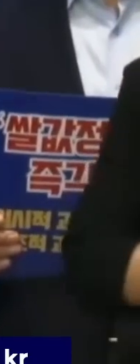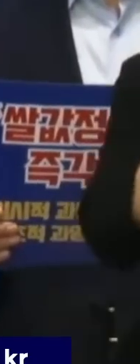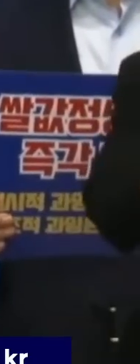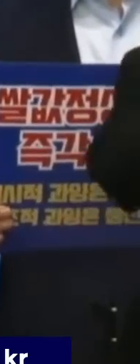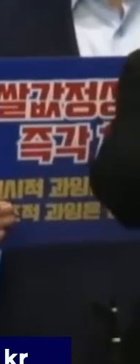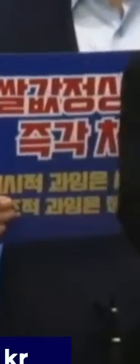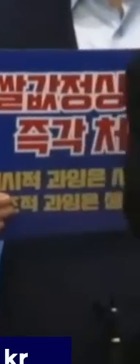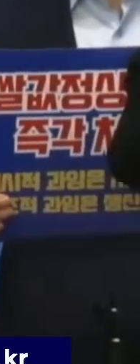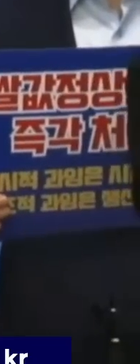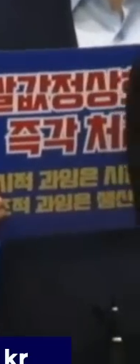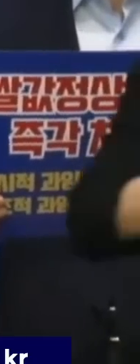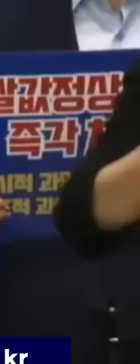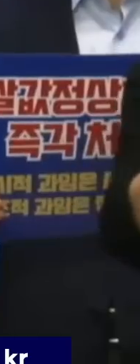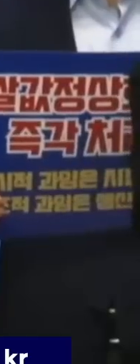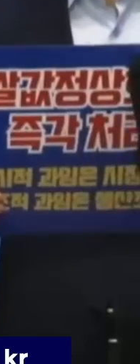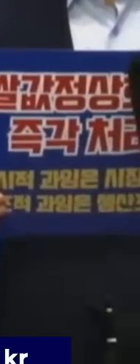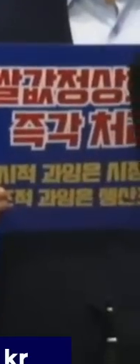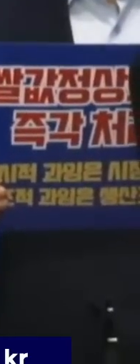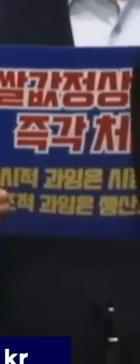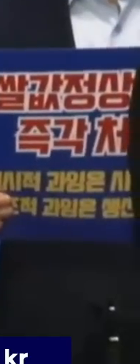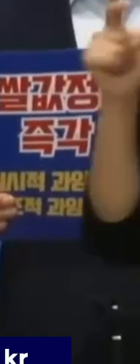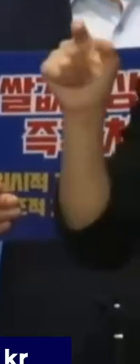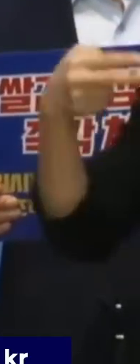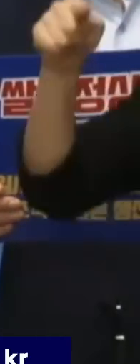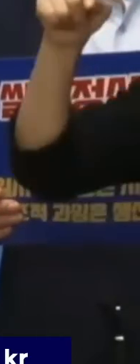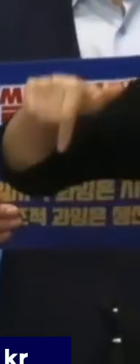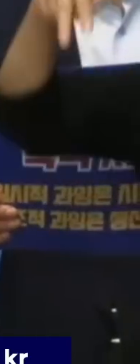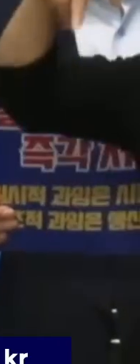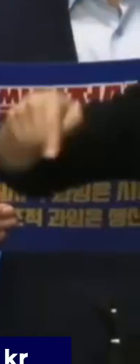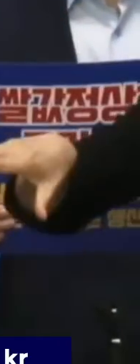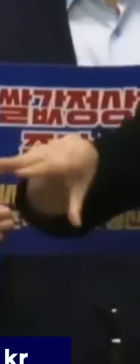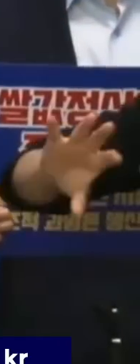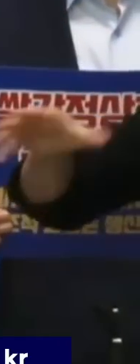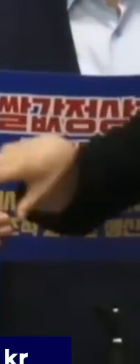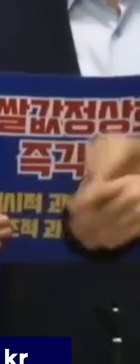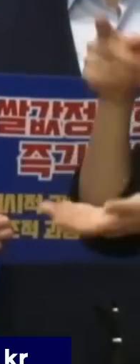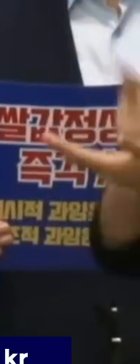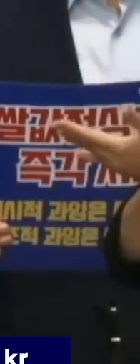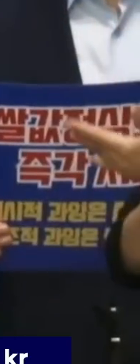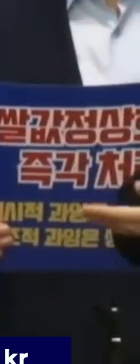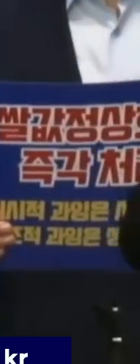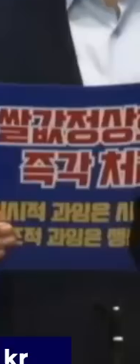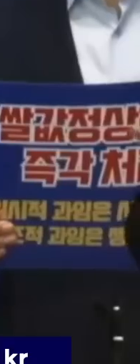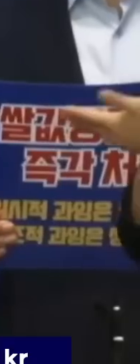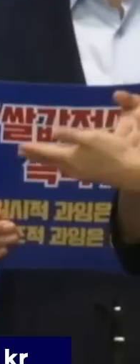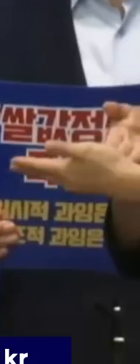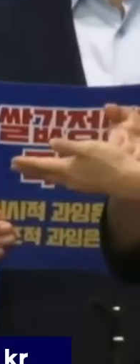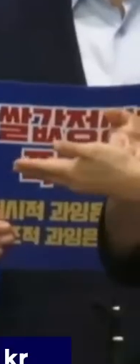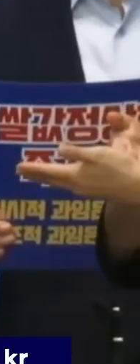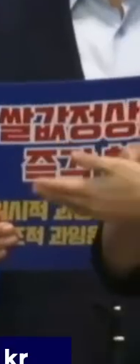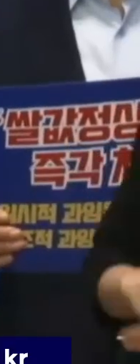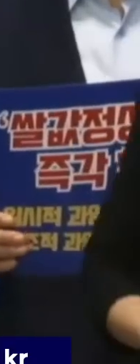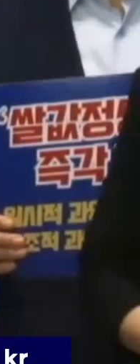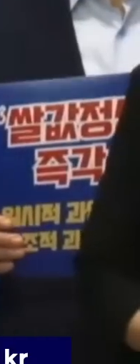한덕수 국무총리에게 이와 관련된 입장을 적극 개진하신 것으로 알고 있는데, 정부에서는 연내